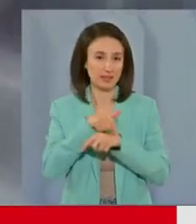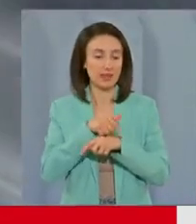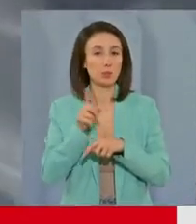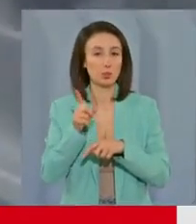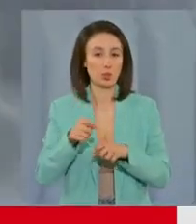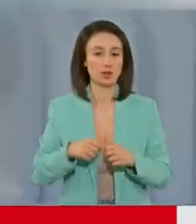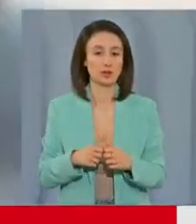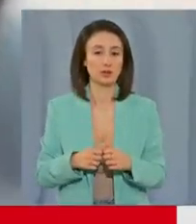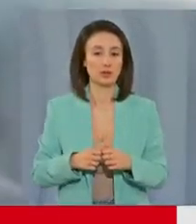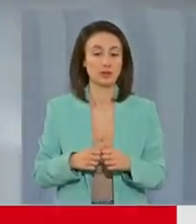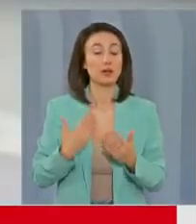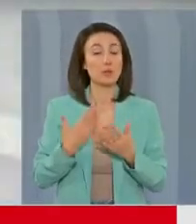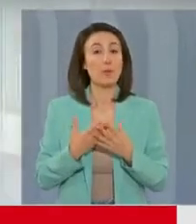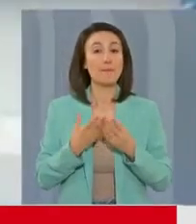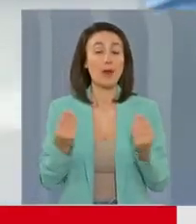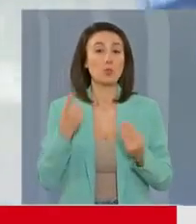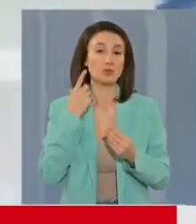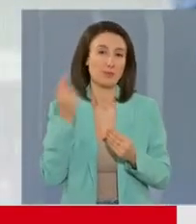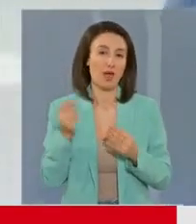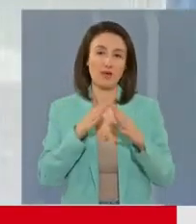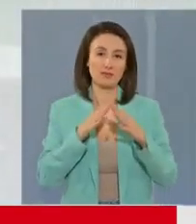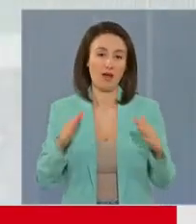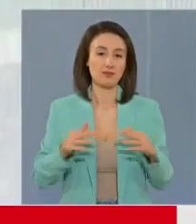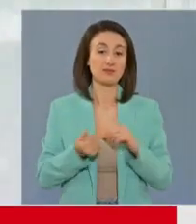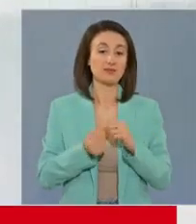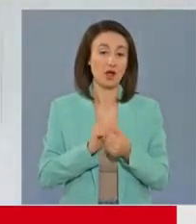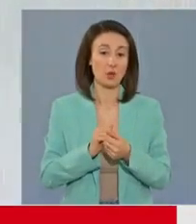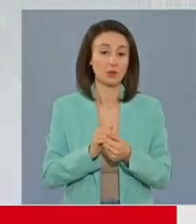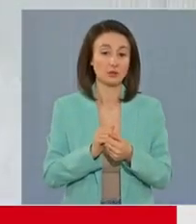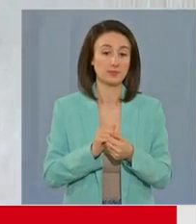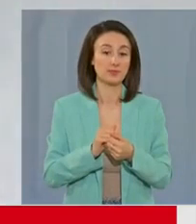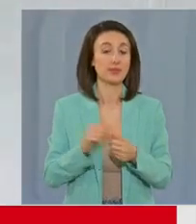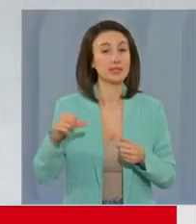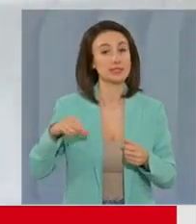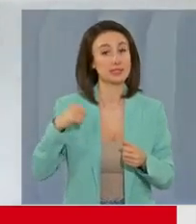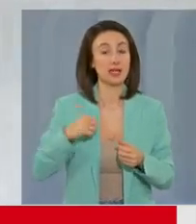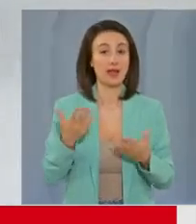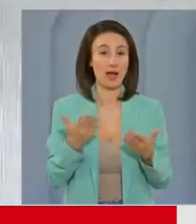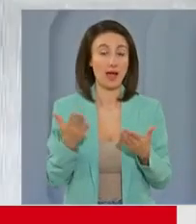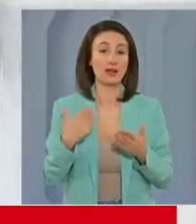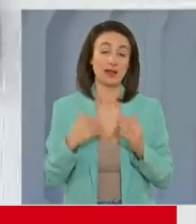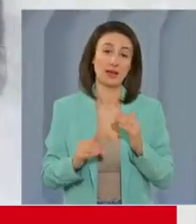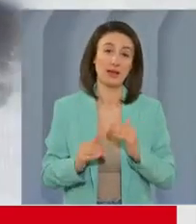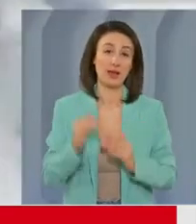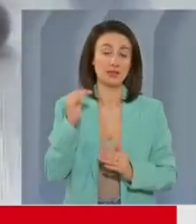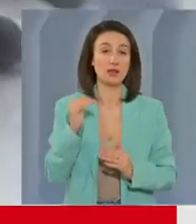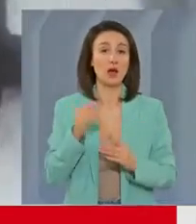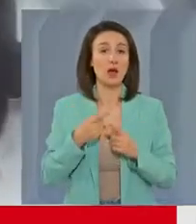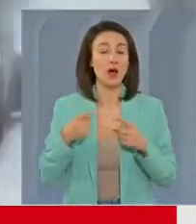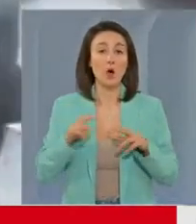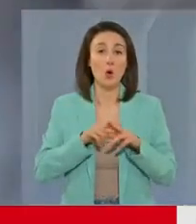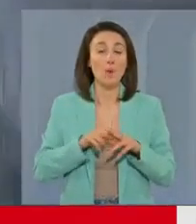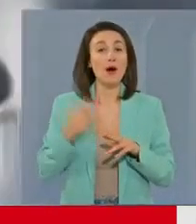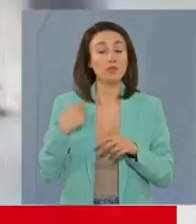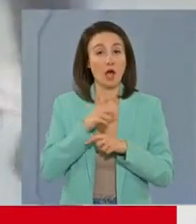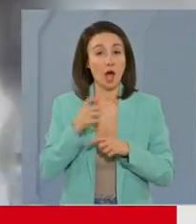ă pentru că sunt prea mult plecați de acasă sau adolescenți care cresc în contexte așa cum a fost